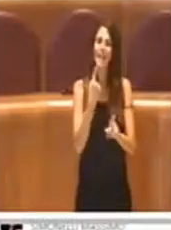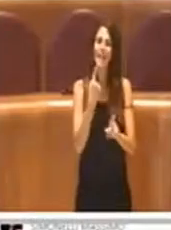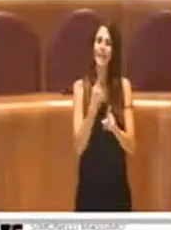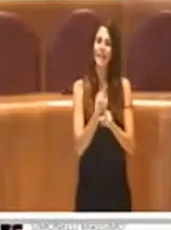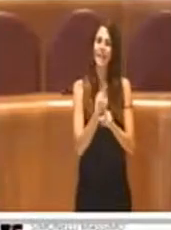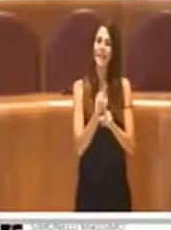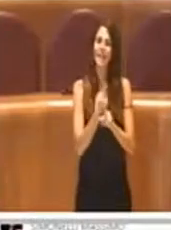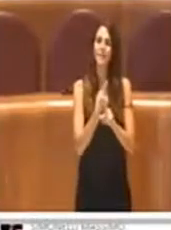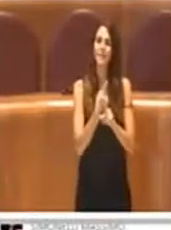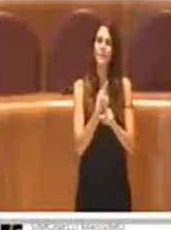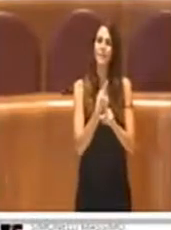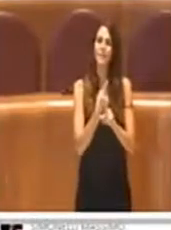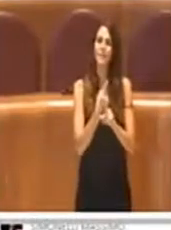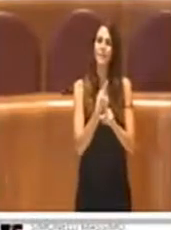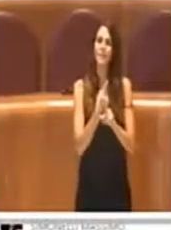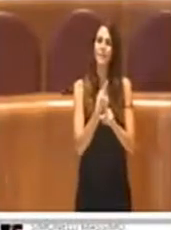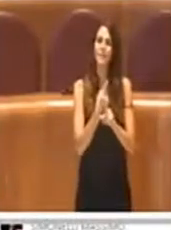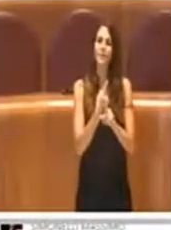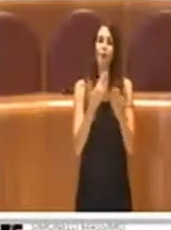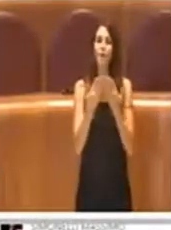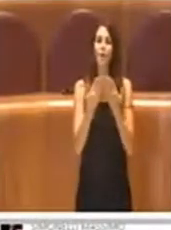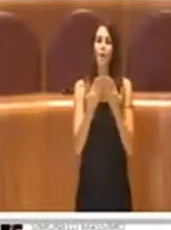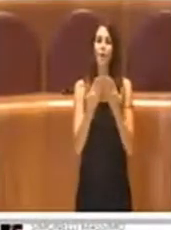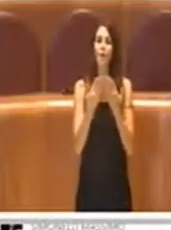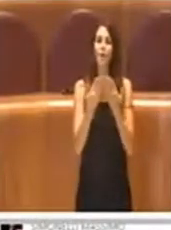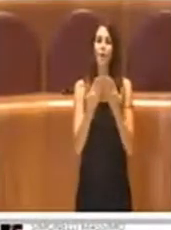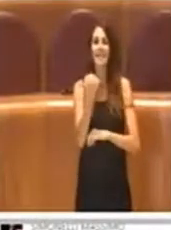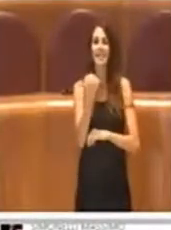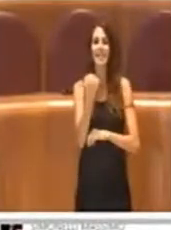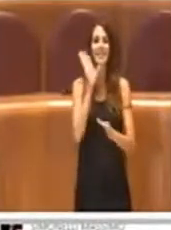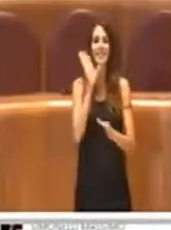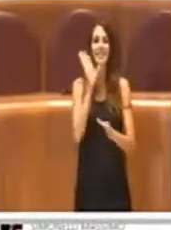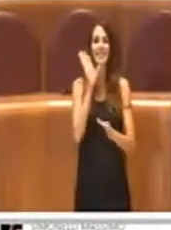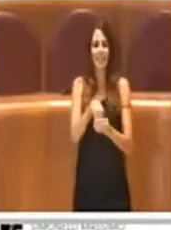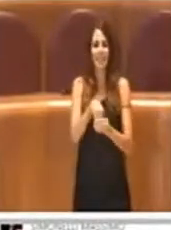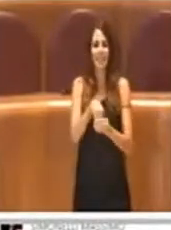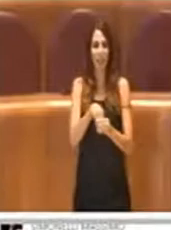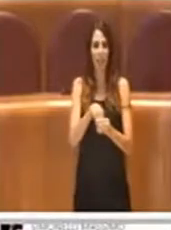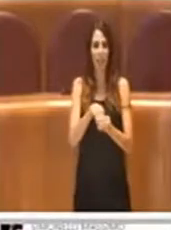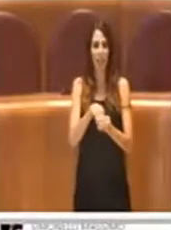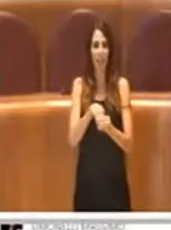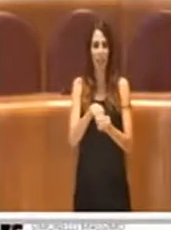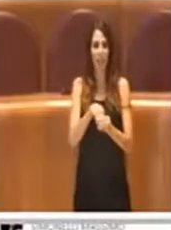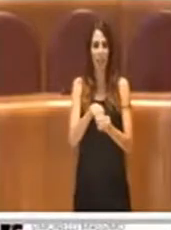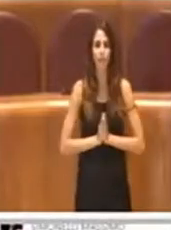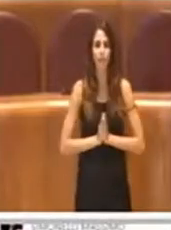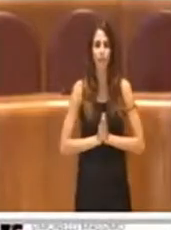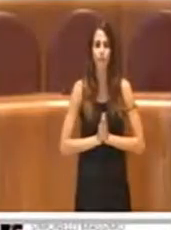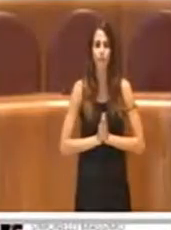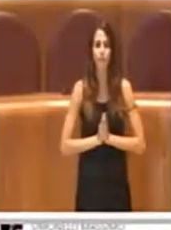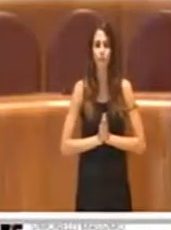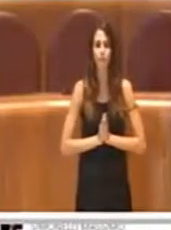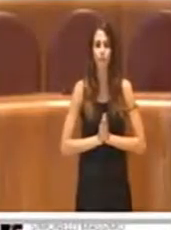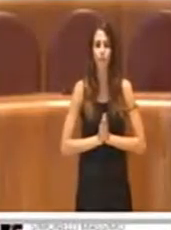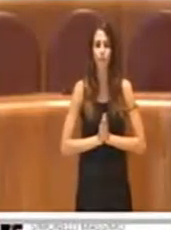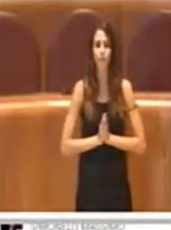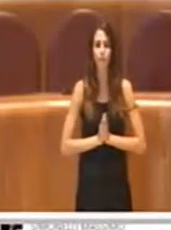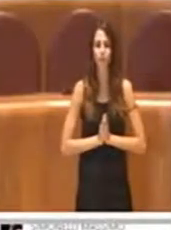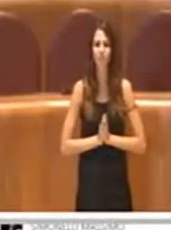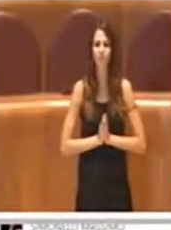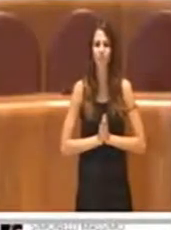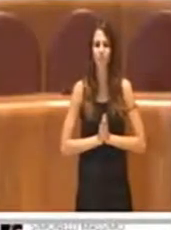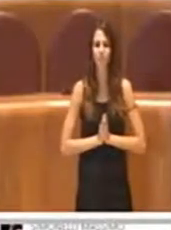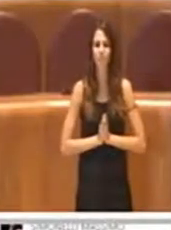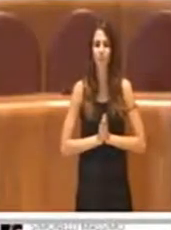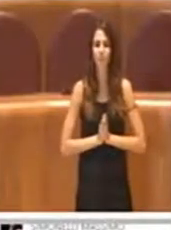contestualmente alle conferenze dei servizi, proprio perché non sia dato. Insomma, non si faccia un